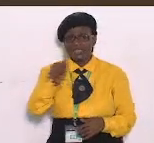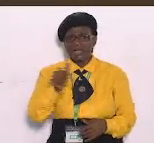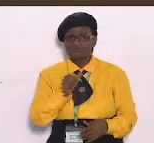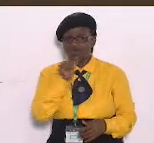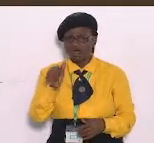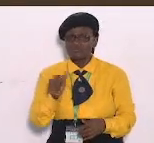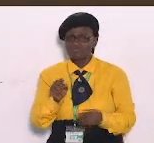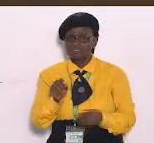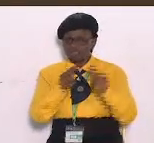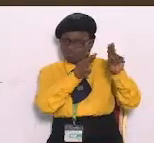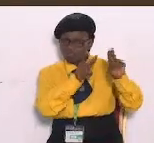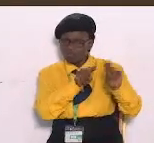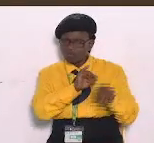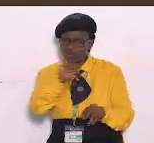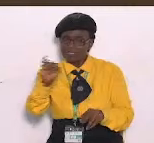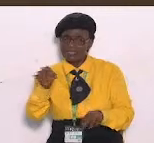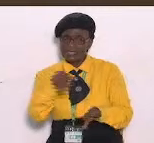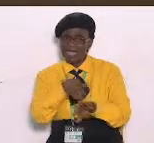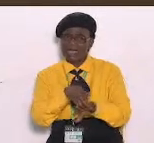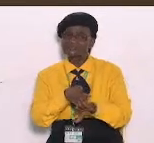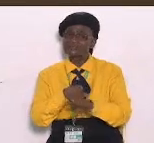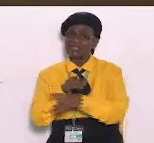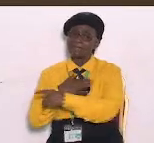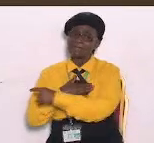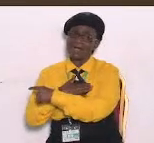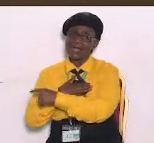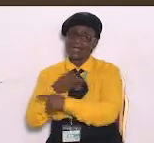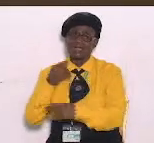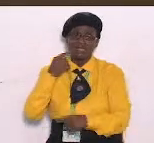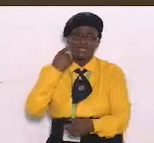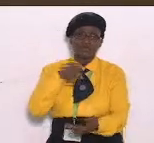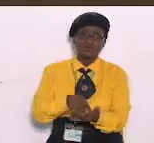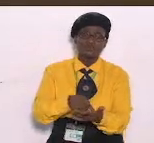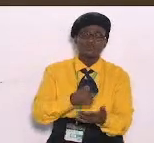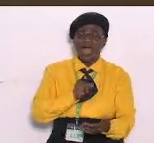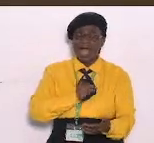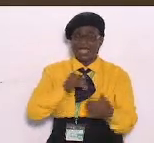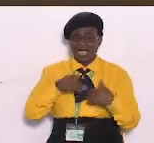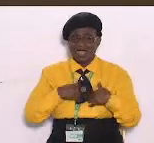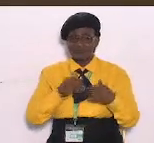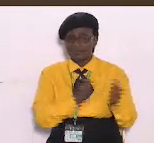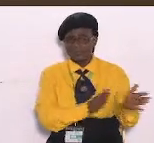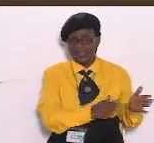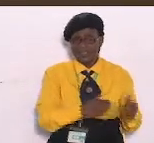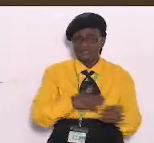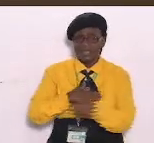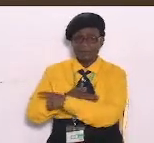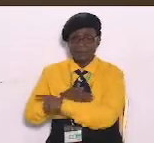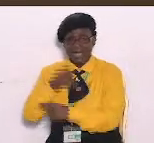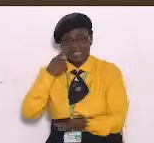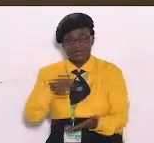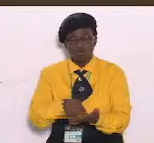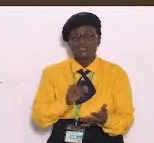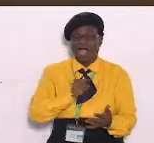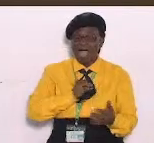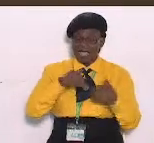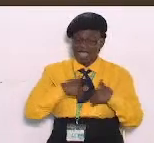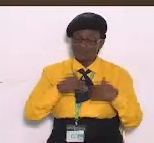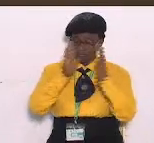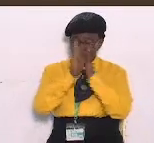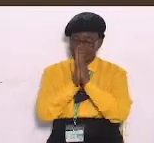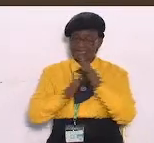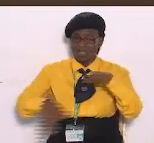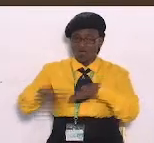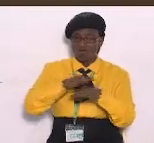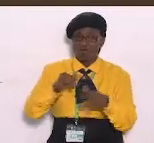quelqu'un je ne regarde même pas ma note j'avais préparé ma note j'ai prié sur